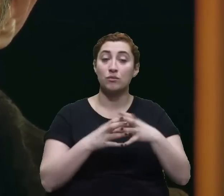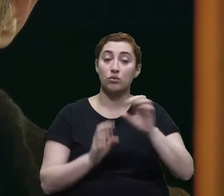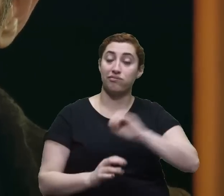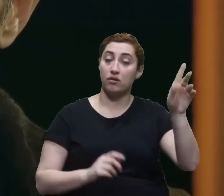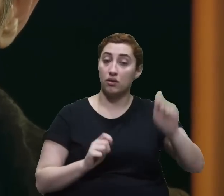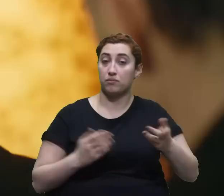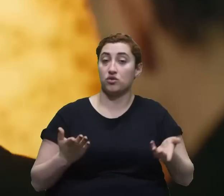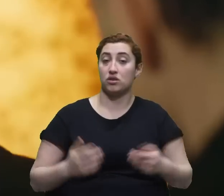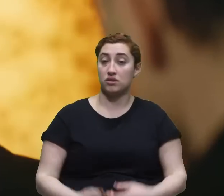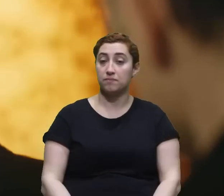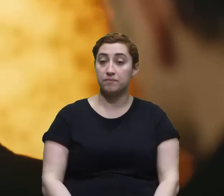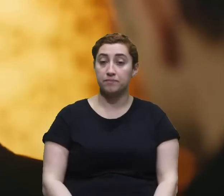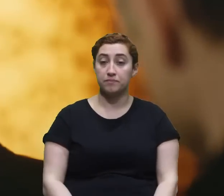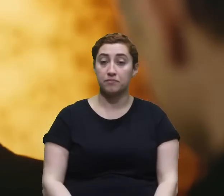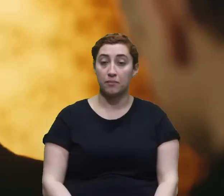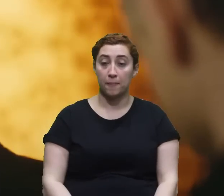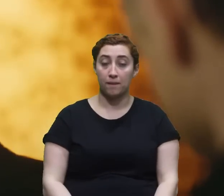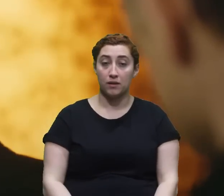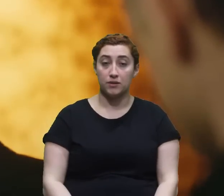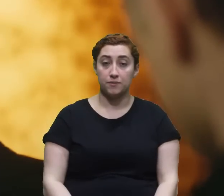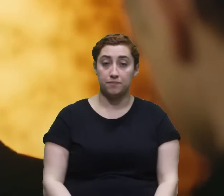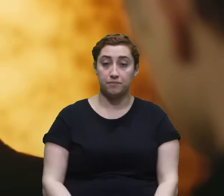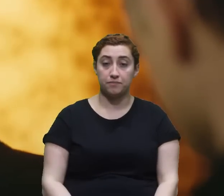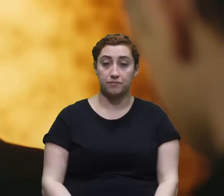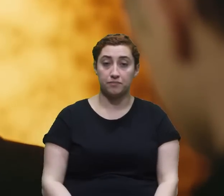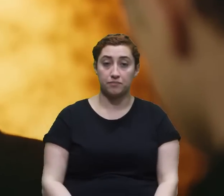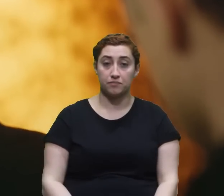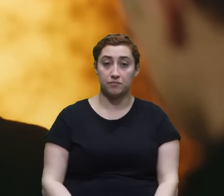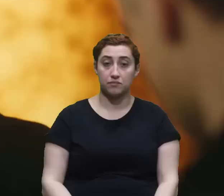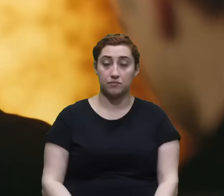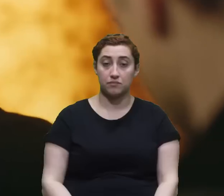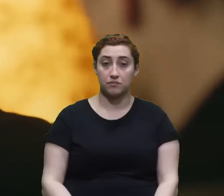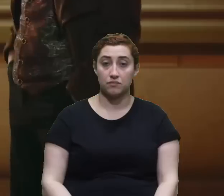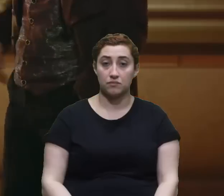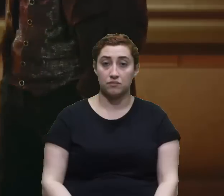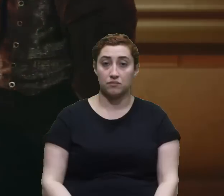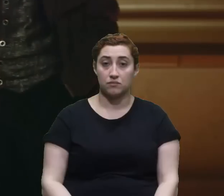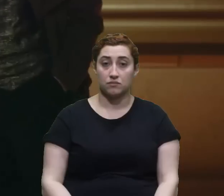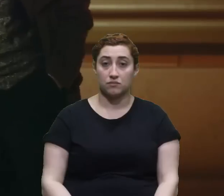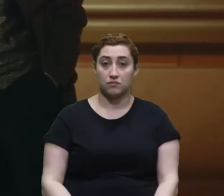atacağız. Cemil'in şaşkınlıktan gözleri açılınca Akbar elini patpatladı.